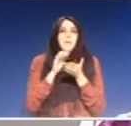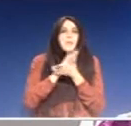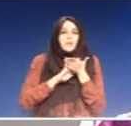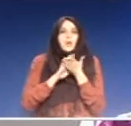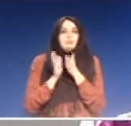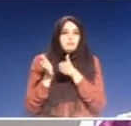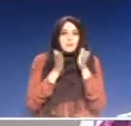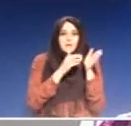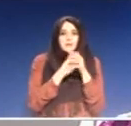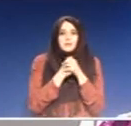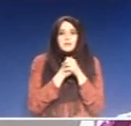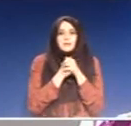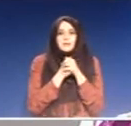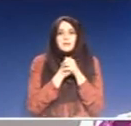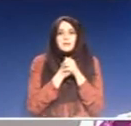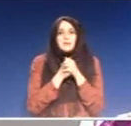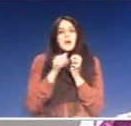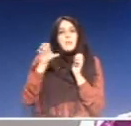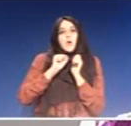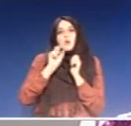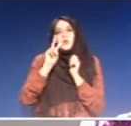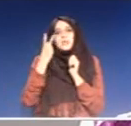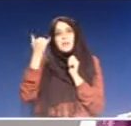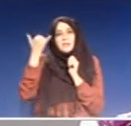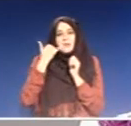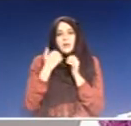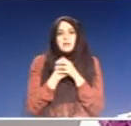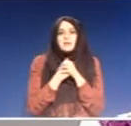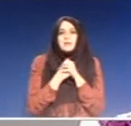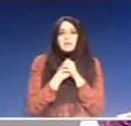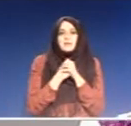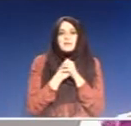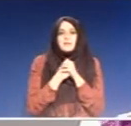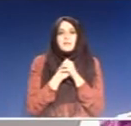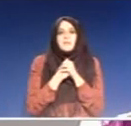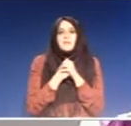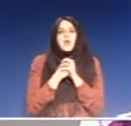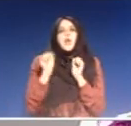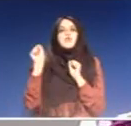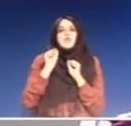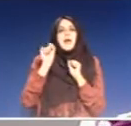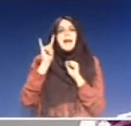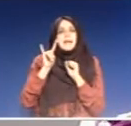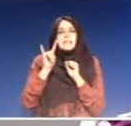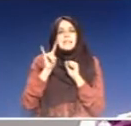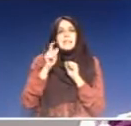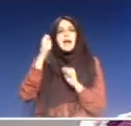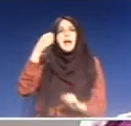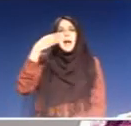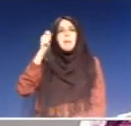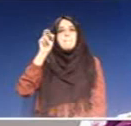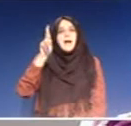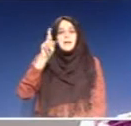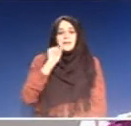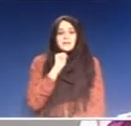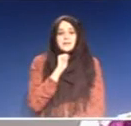ناخذ سامحيني سعيده ناخذ اتصال من سوقهراس. عمار من سوقهراس يعود الينا. عمار من